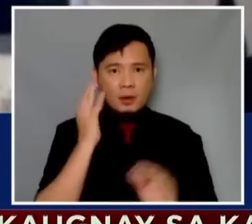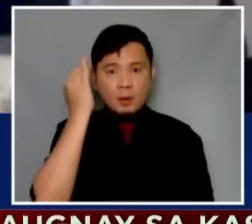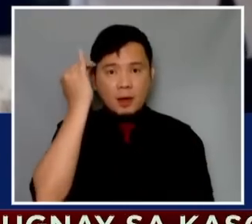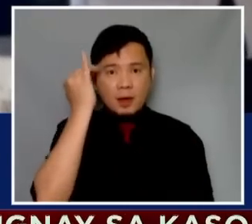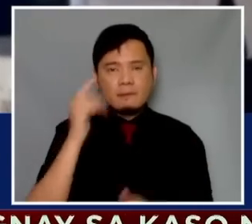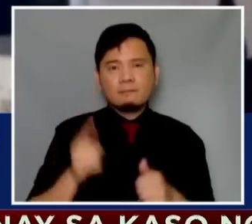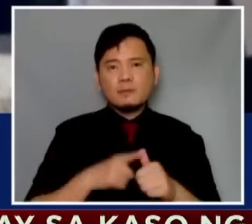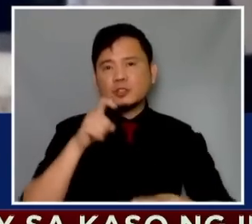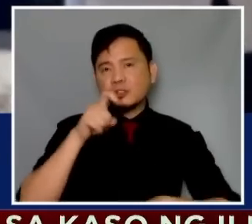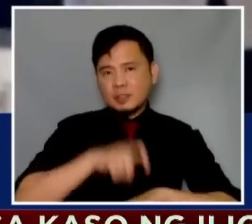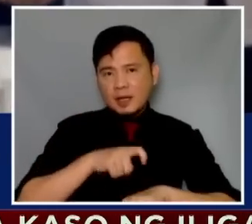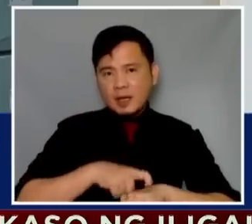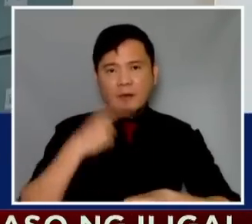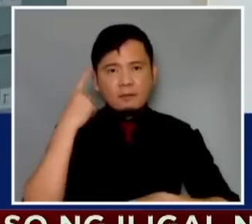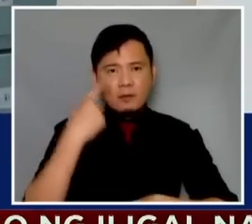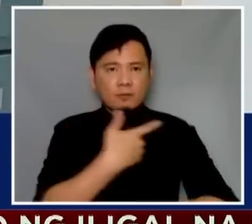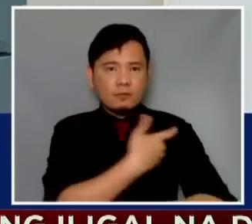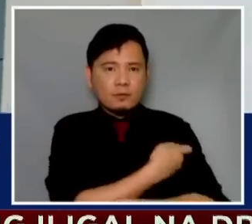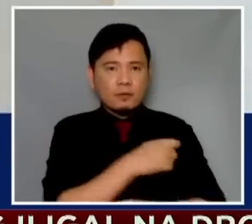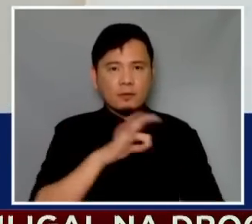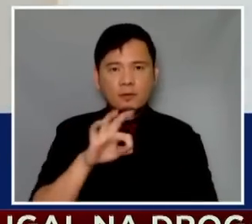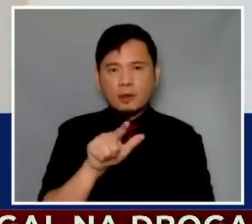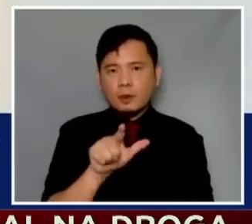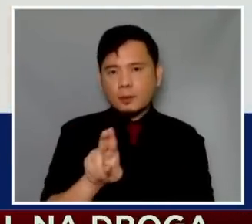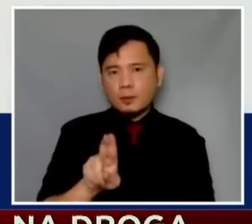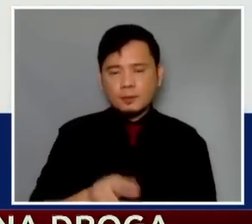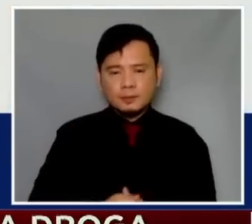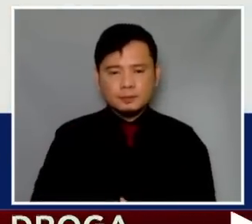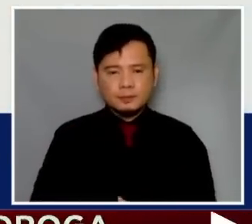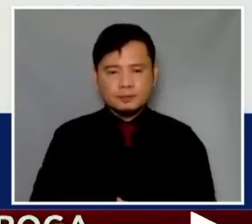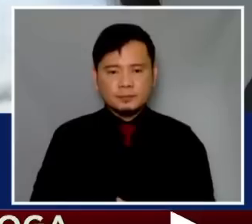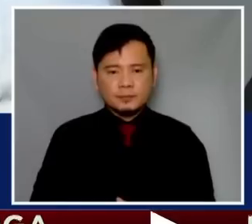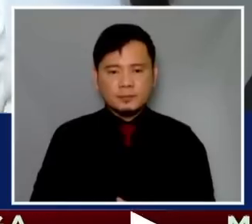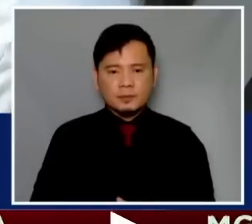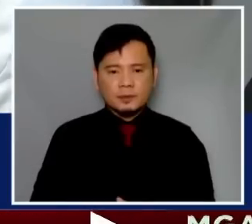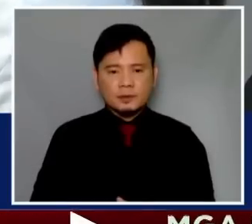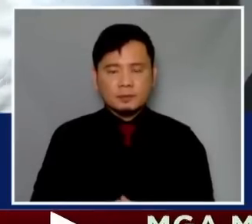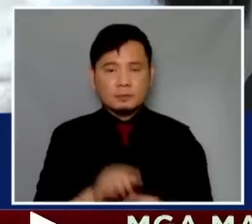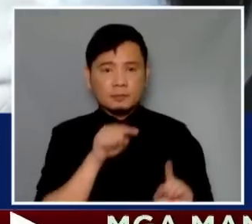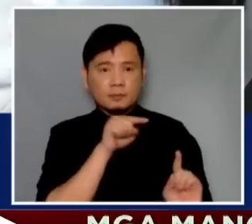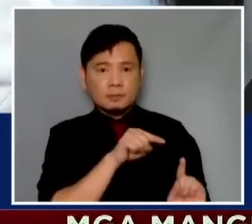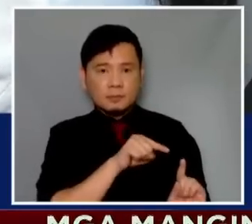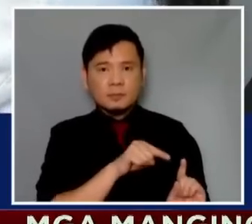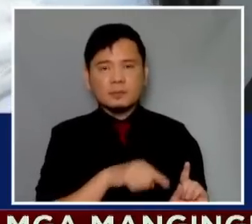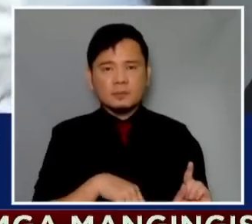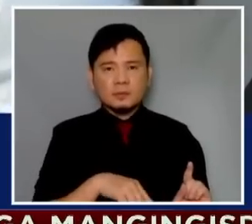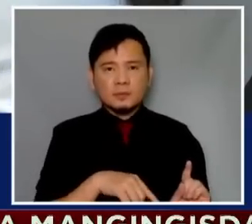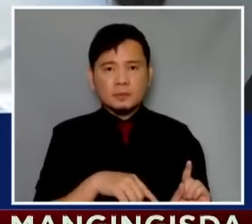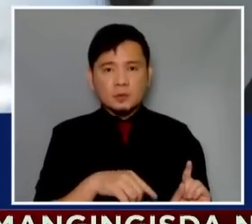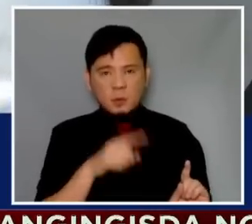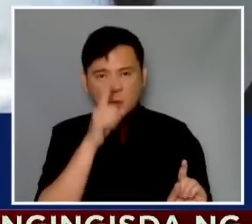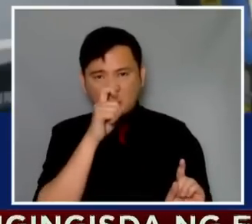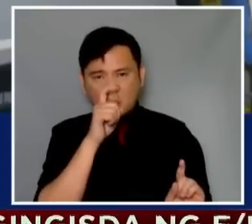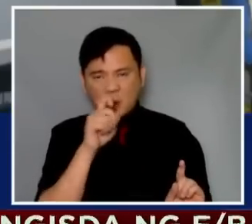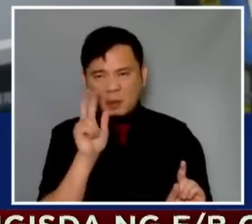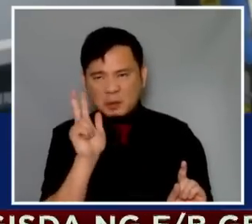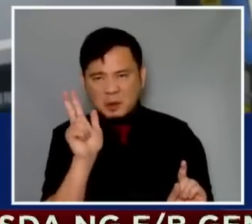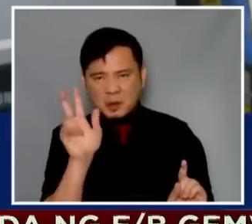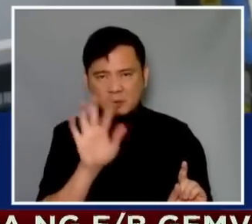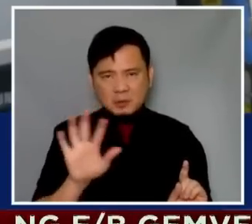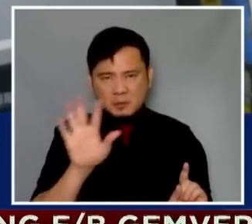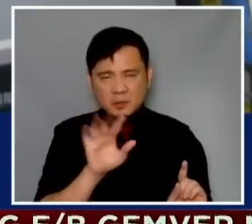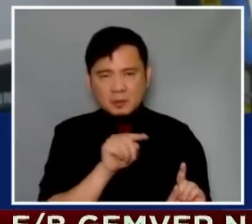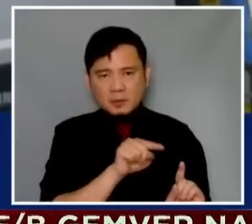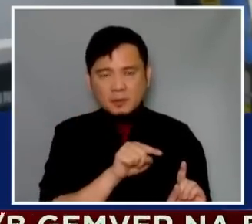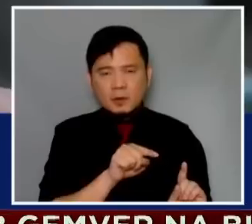nagsimula ang kanilang flu vaccination. Ang customer care specialist namang si Gemma na wala pang 30, walang kakabakabang